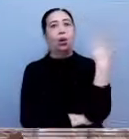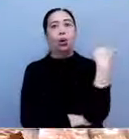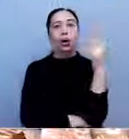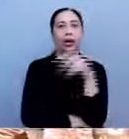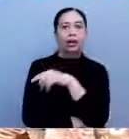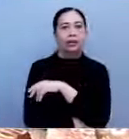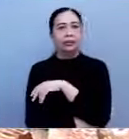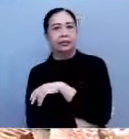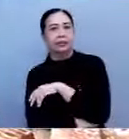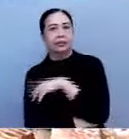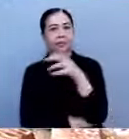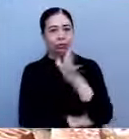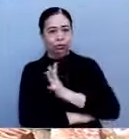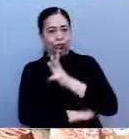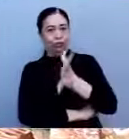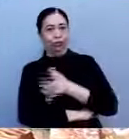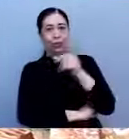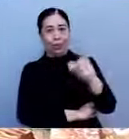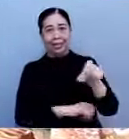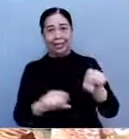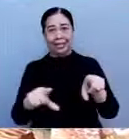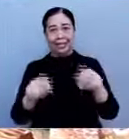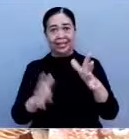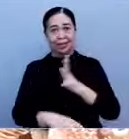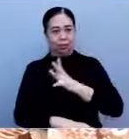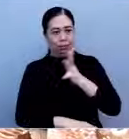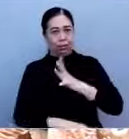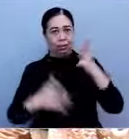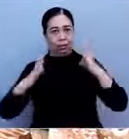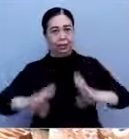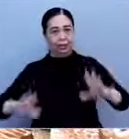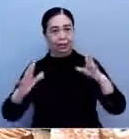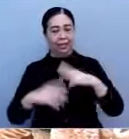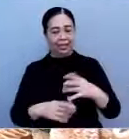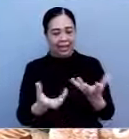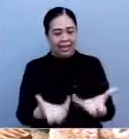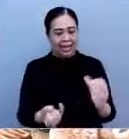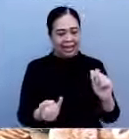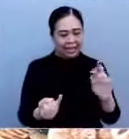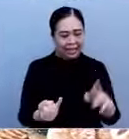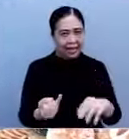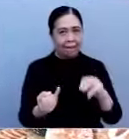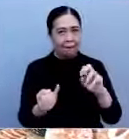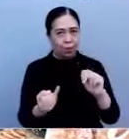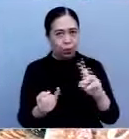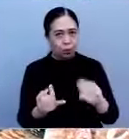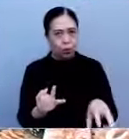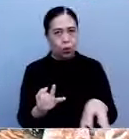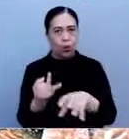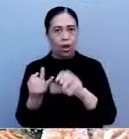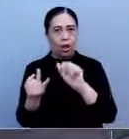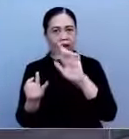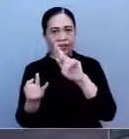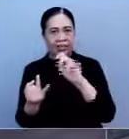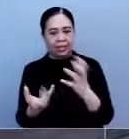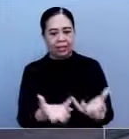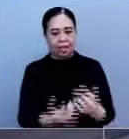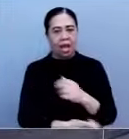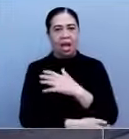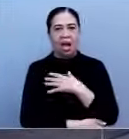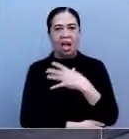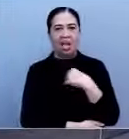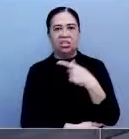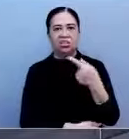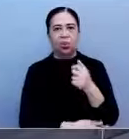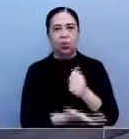Taray ng tindero, naka-formal way. Meron tayong kaldereta, menudo, saka apritada. Ay, gusto ko